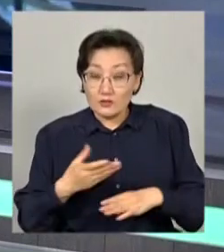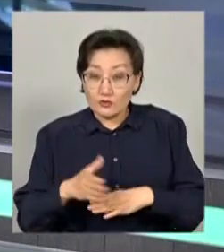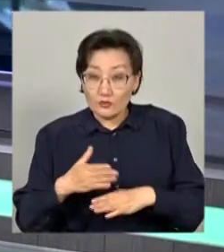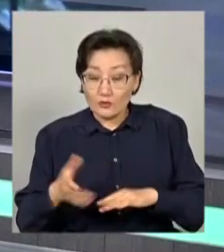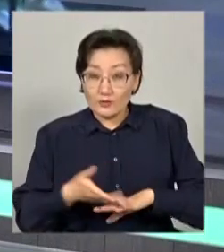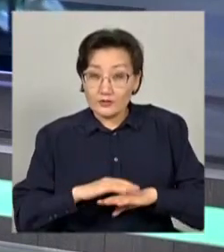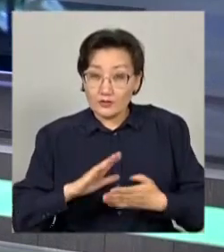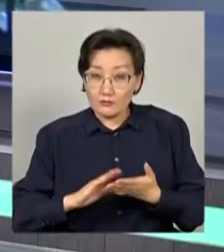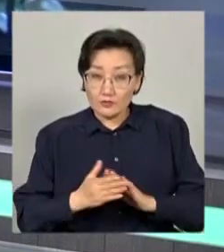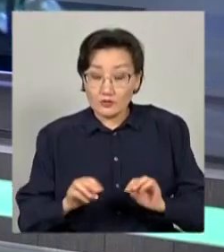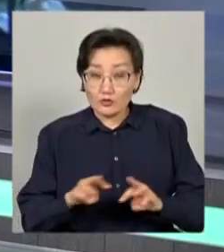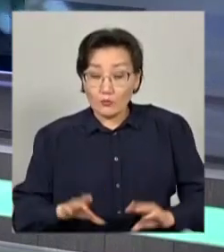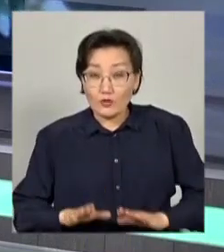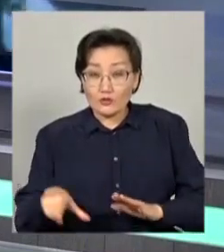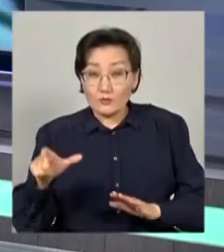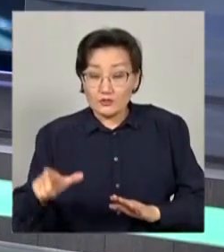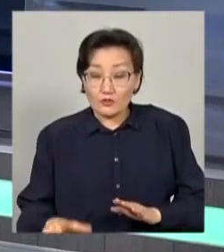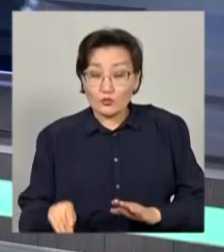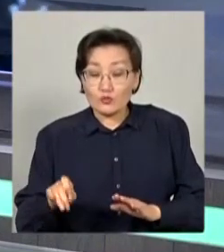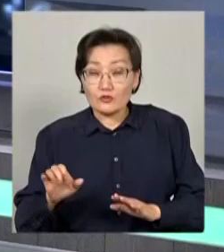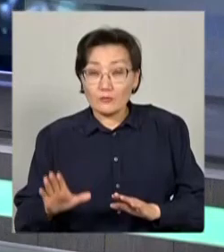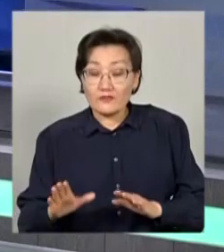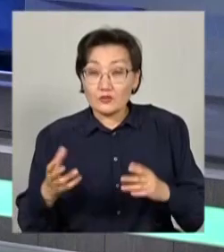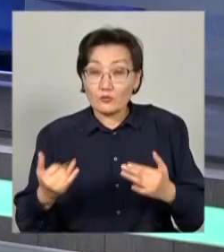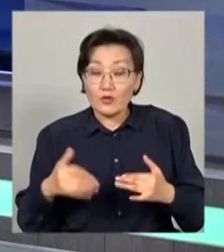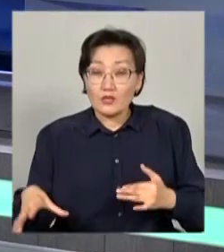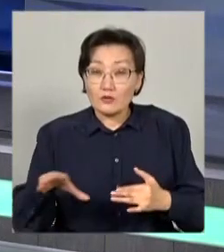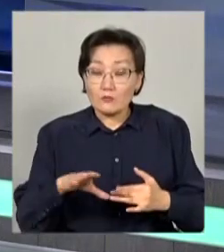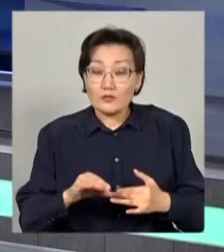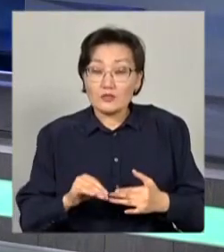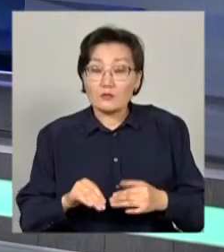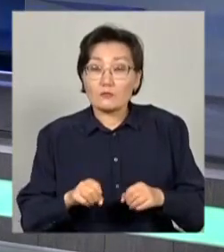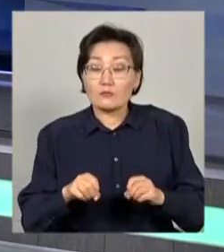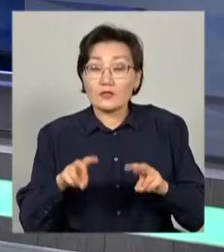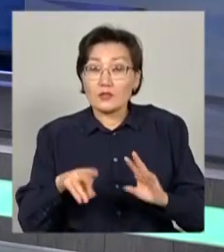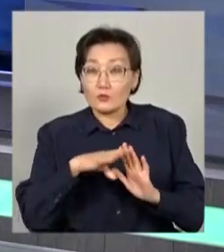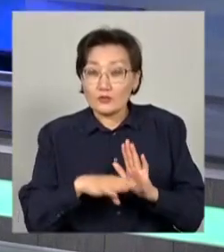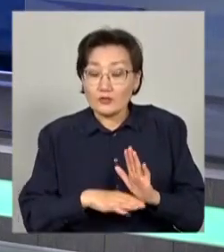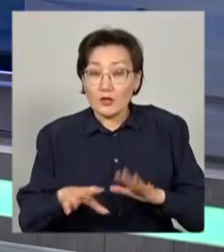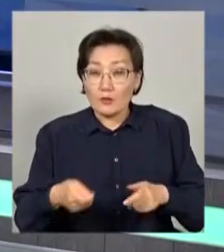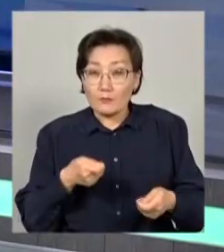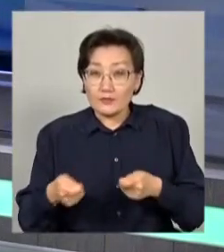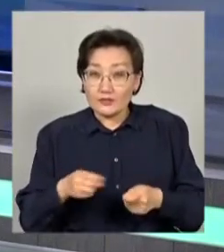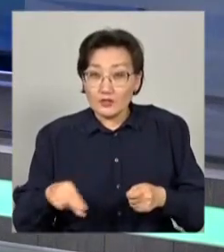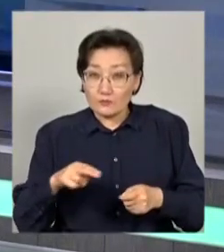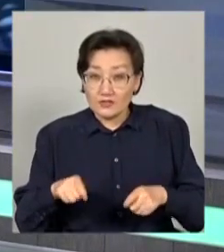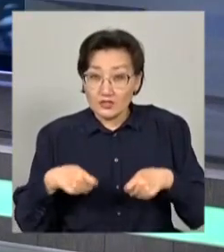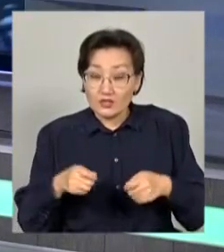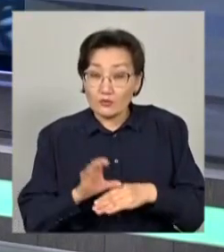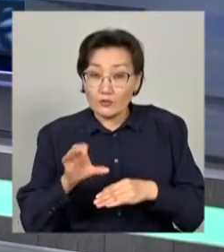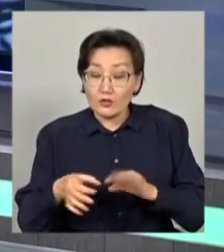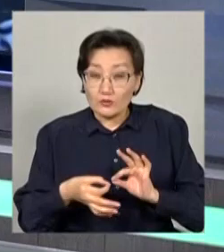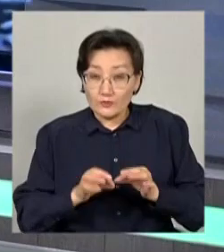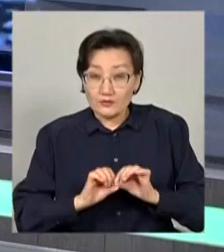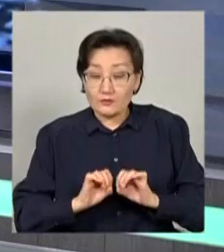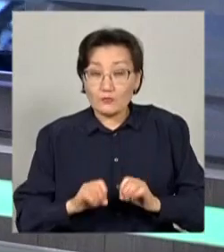Төтенше жағдайлар министрінің орынбасары Ибрагим Күлшімбаев қазір барлық маманның тізімі президент әкімшілігіне жіберілді дейді. Өмір